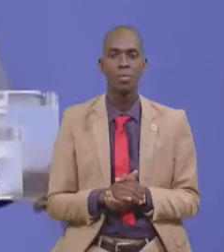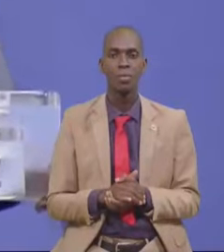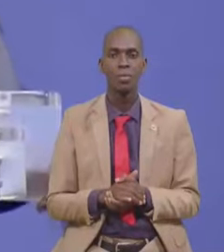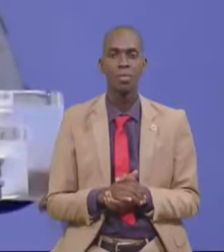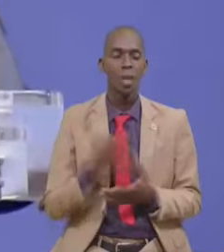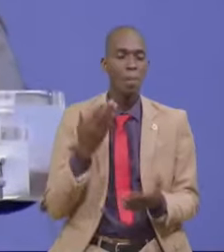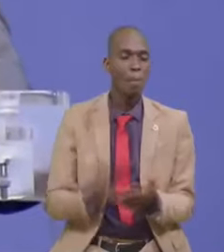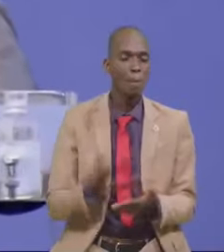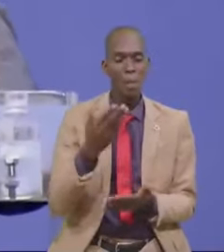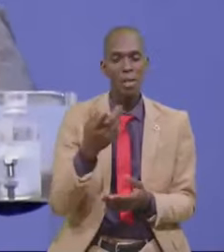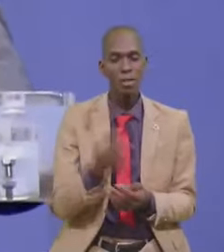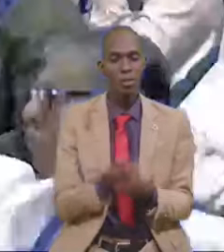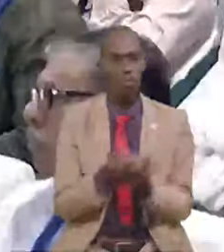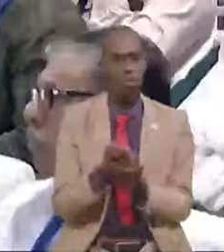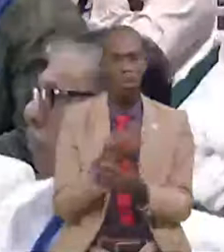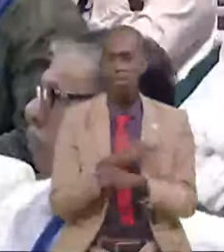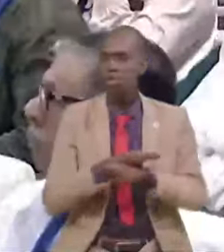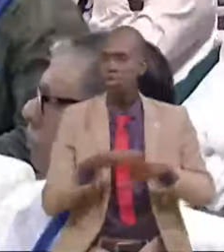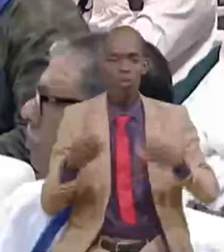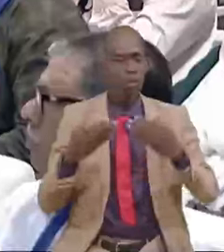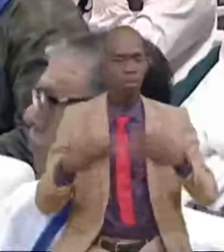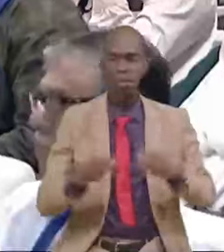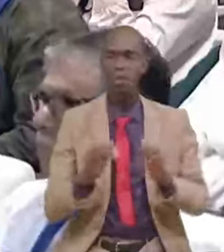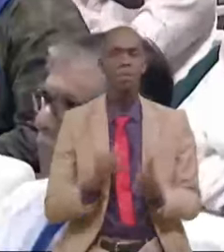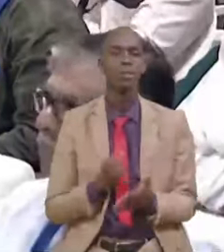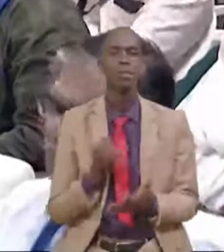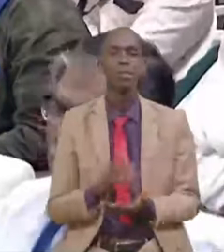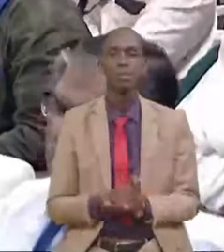Acquiert la vérité et ne la vend pas.